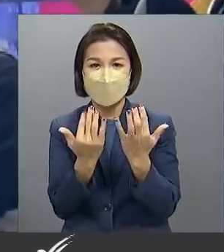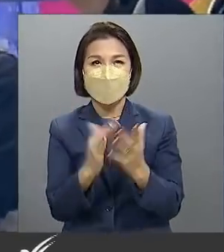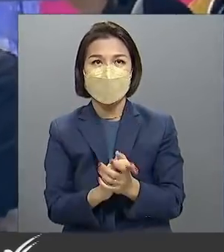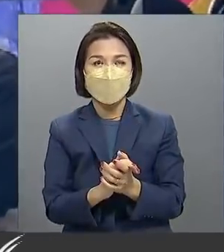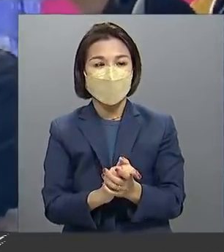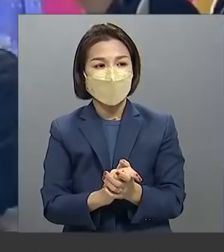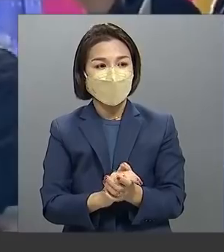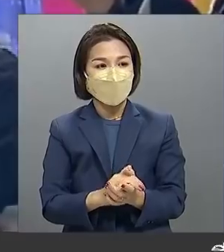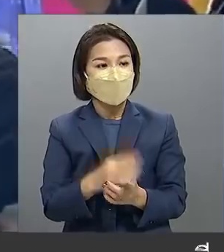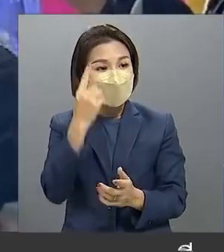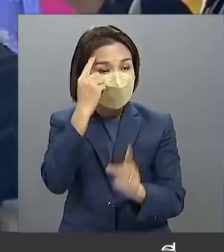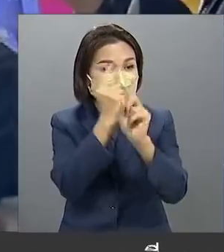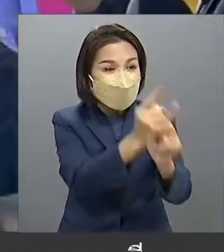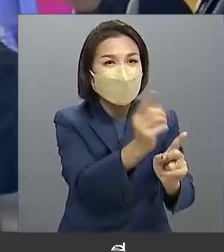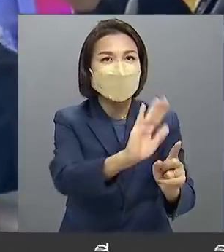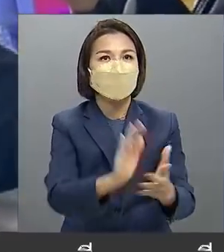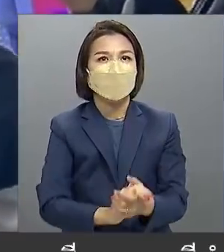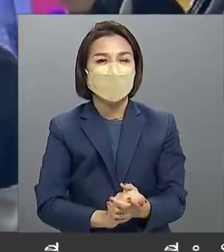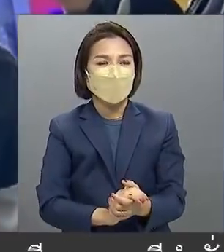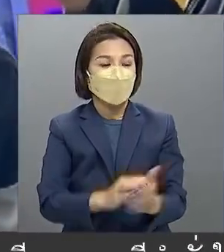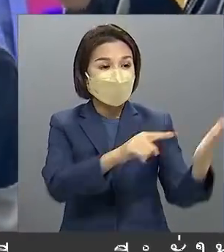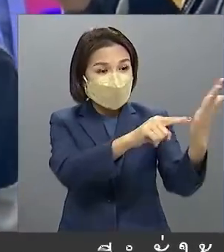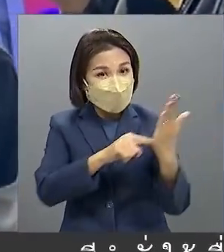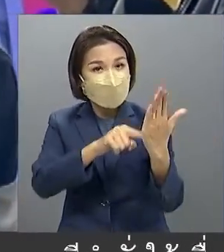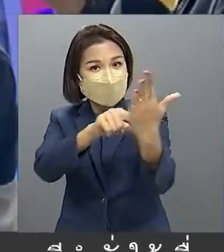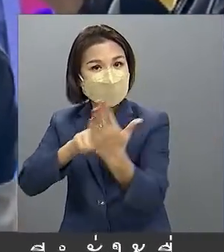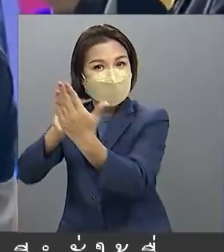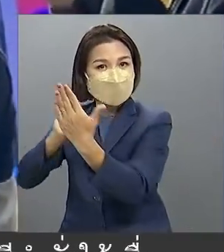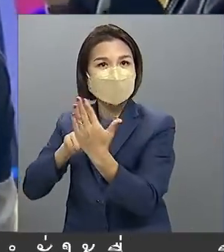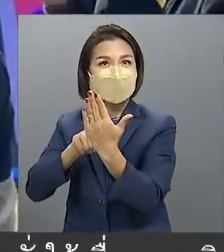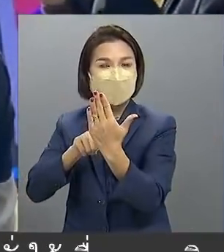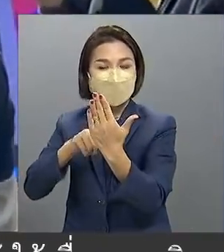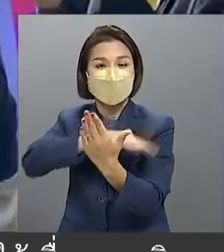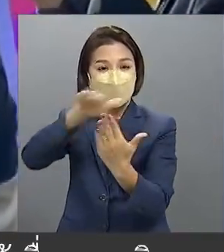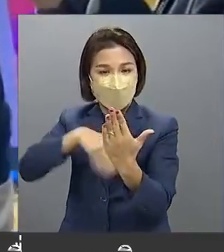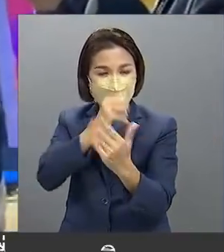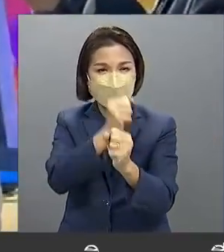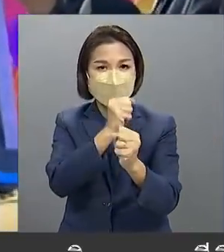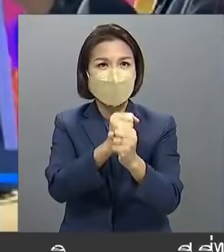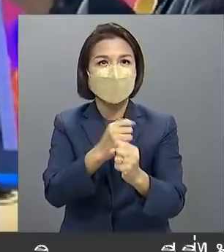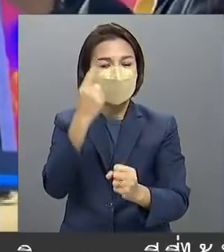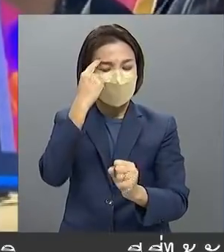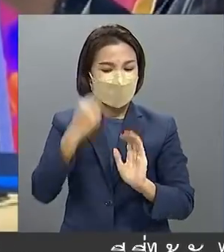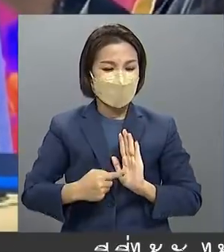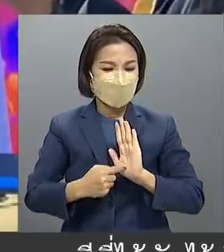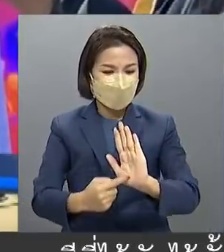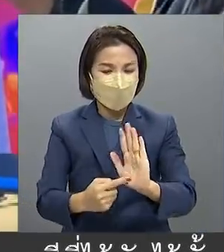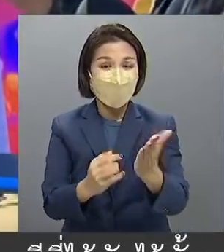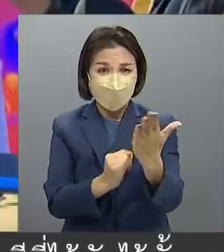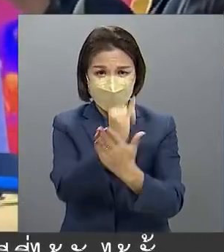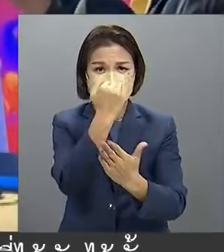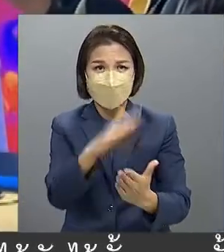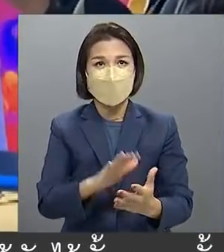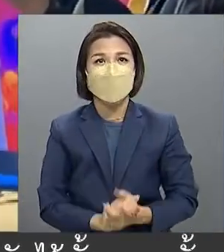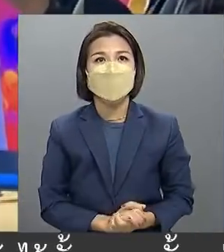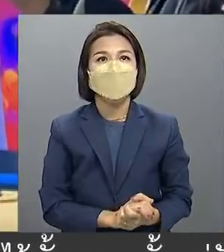ก็ถูกต้องแล้วกระบวนการทั้งหลายก็ถูกต้องหมดและตรงนั้นก็เป็นอย่างที่บอกไม่ใช่ เป